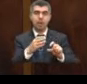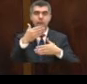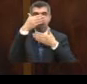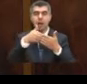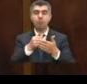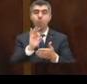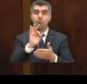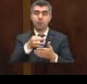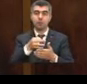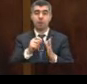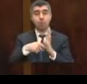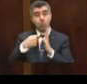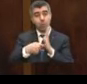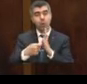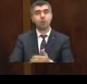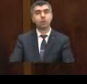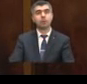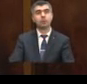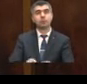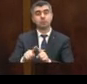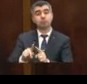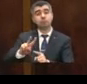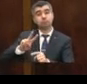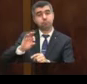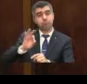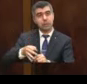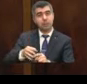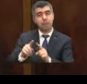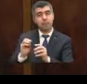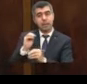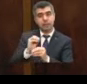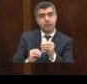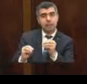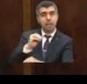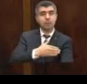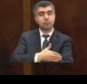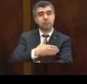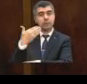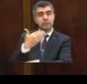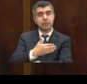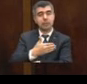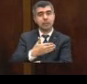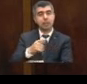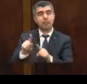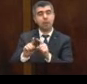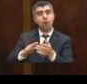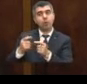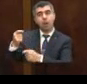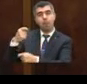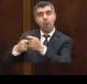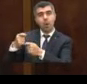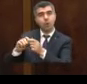جاء به المشروع والتي تم التصويت عليه بالرفع من التعرفة الجمركية من 30 إلى 40% على مجموع